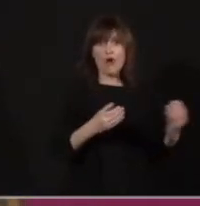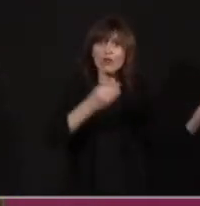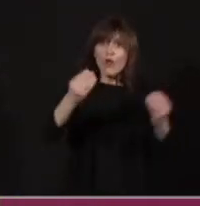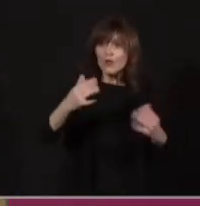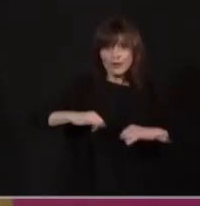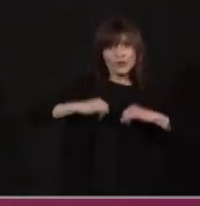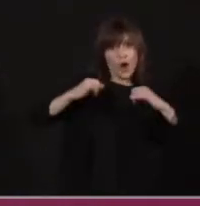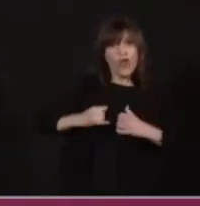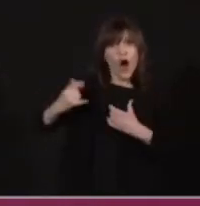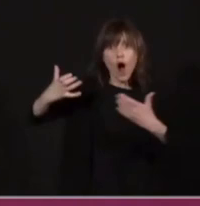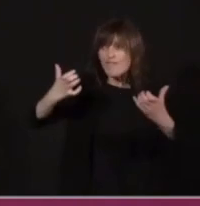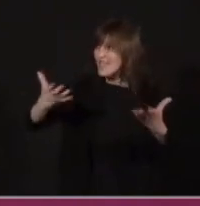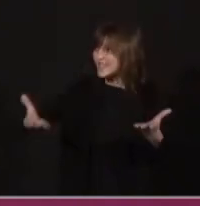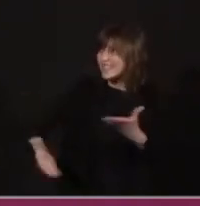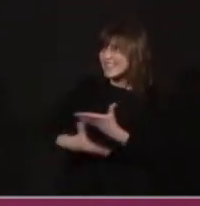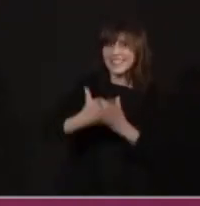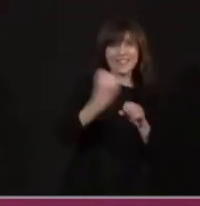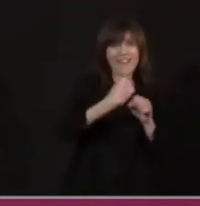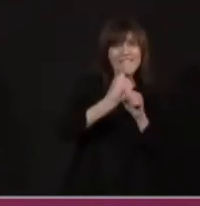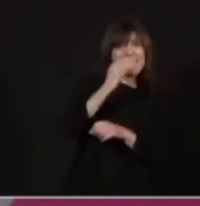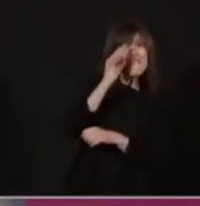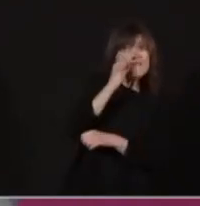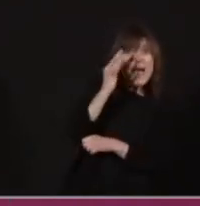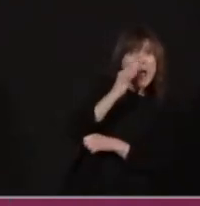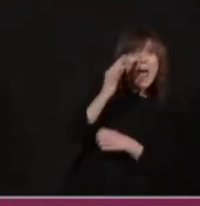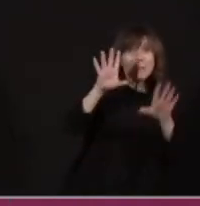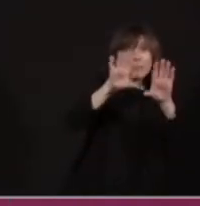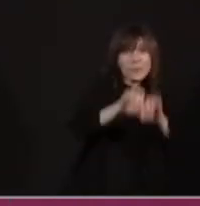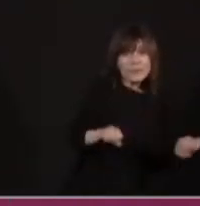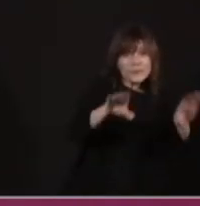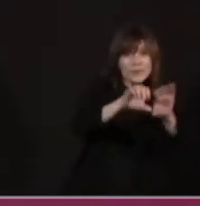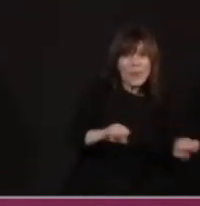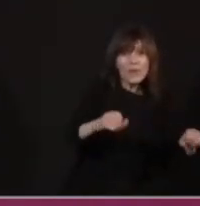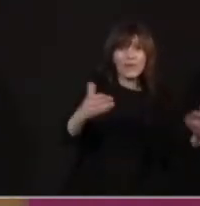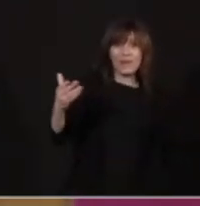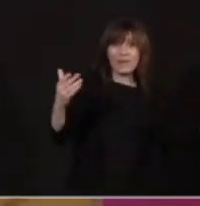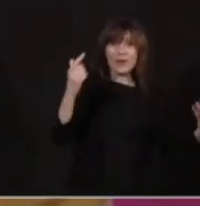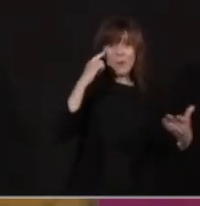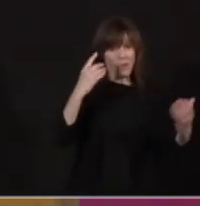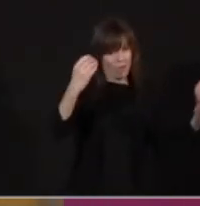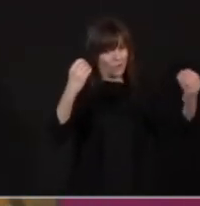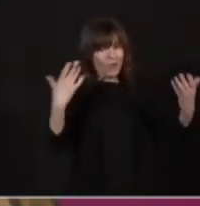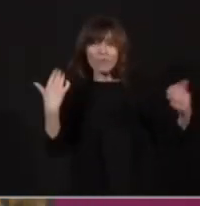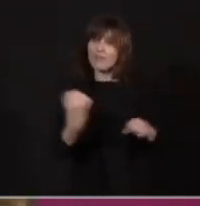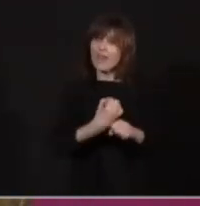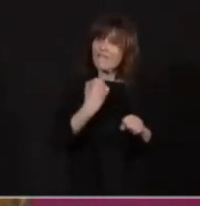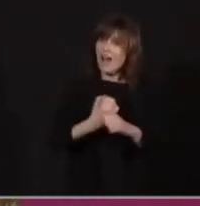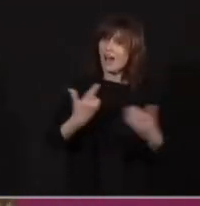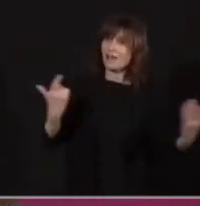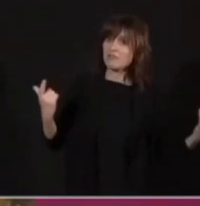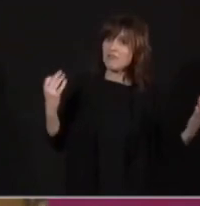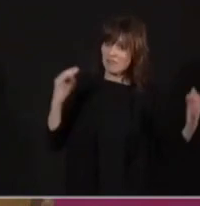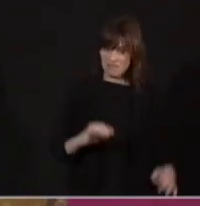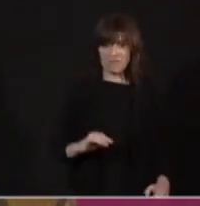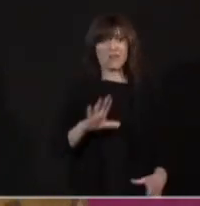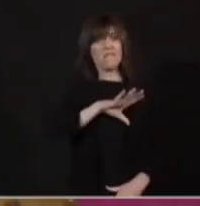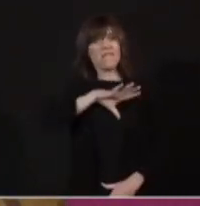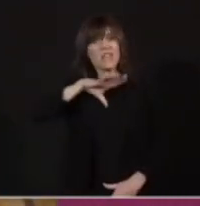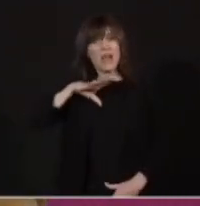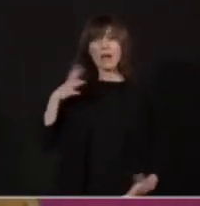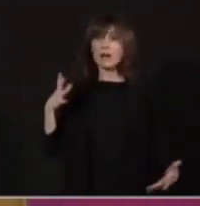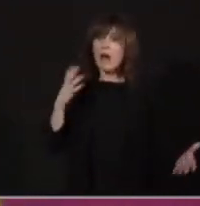s'installer dans une exploitation afin de vivre dignement de leur travail. L'alimentation,